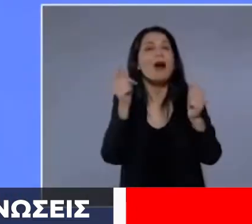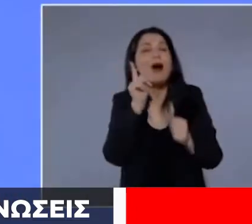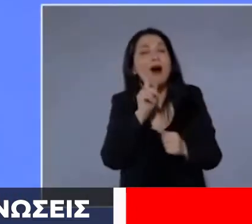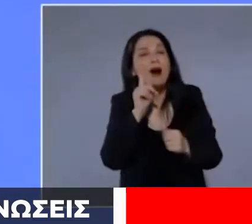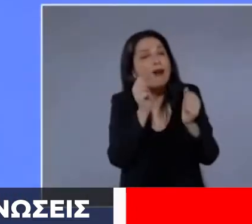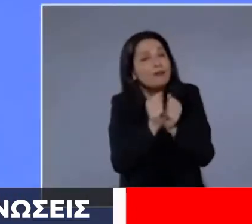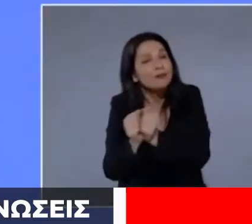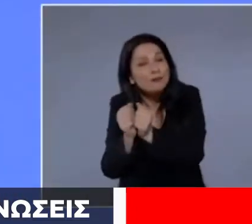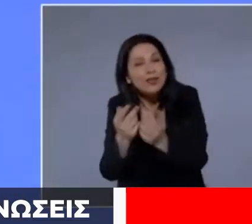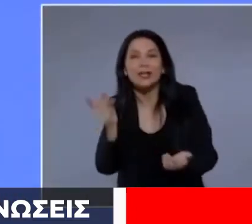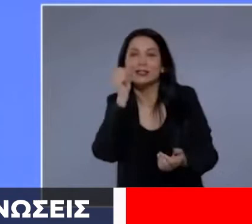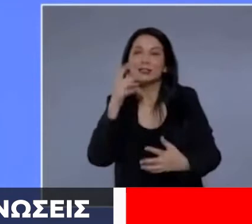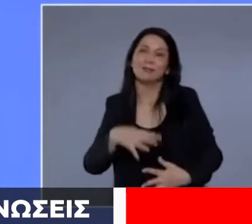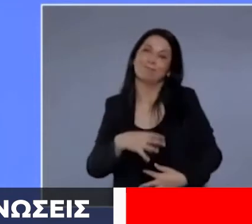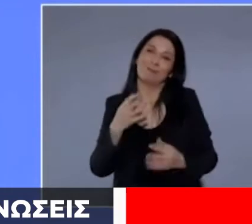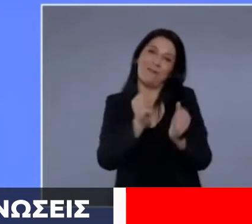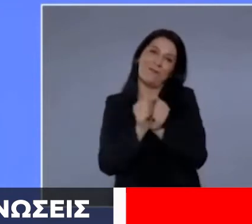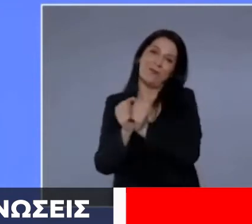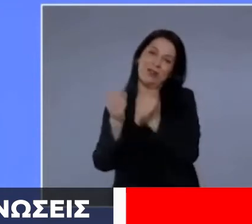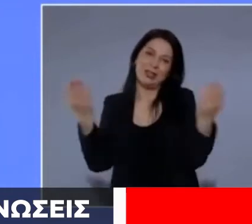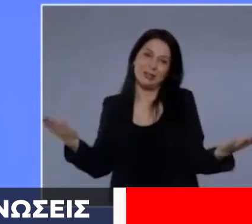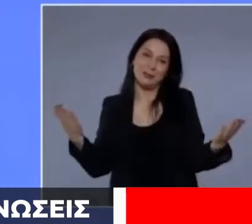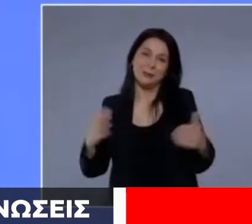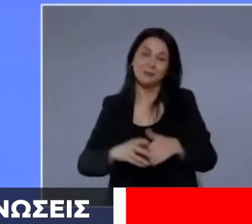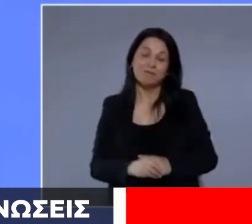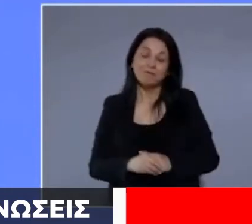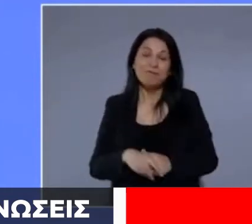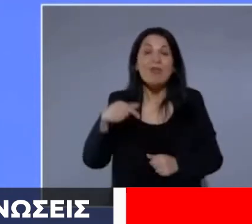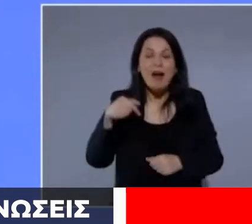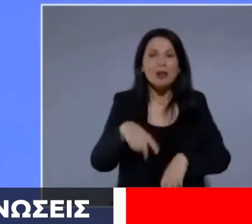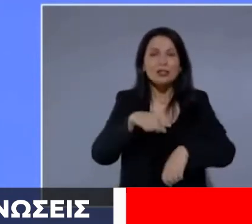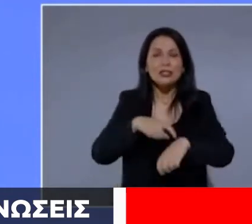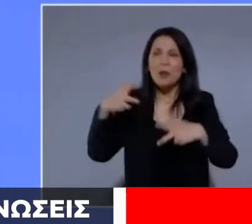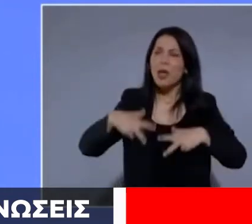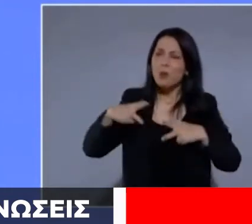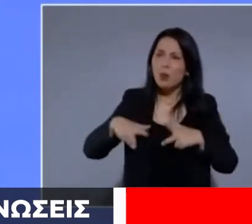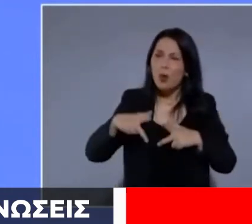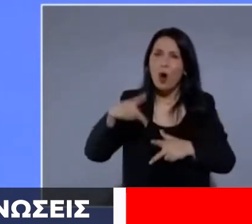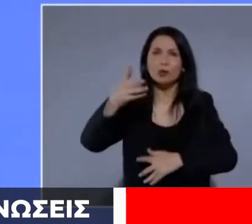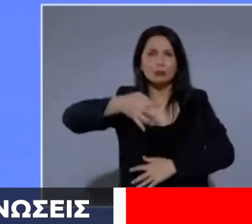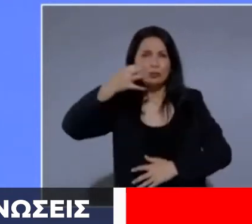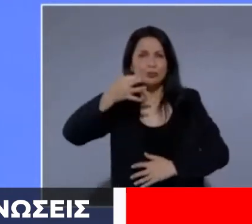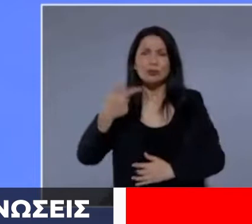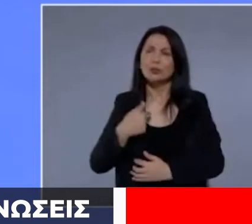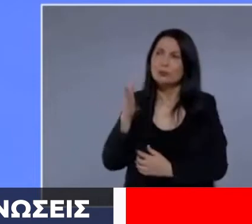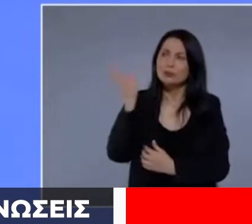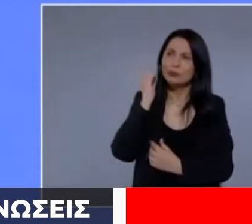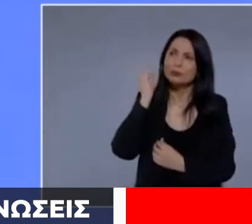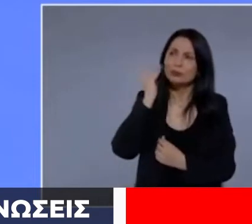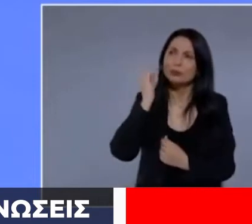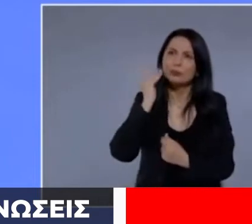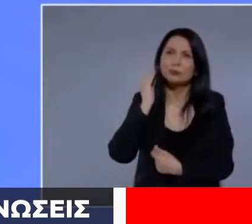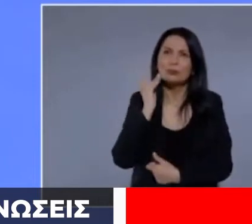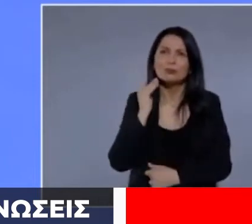Υπουργός Υποδομών, Κώστας Καραμανλής, ανακοινώνουν και επίσημα τα νέα δεδομένα που αφορούν τους οδικούς άξονες